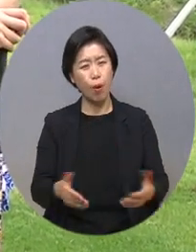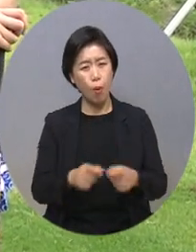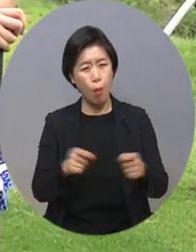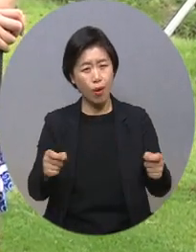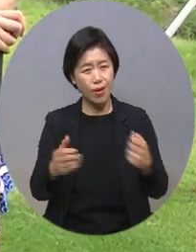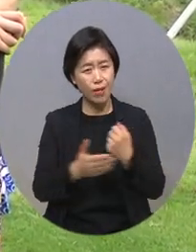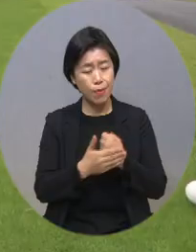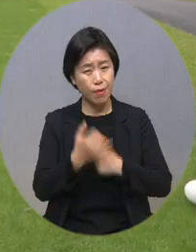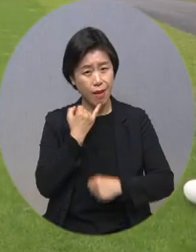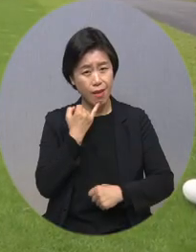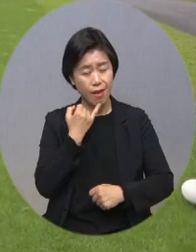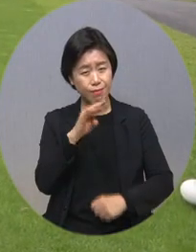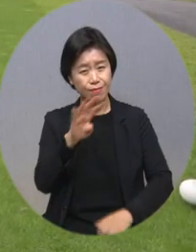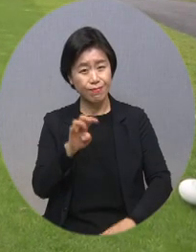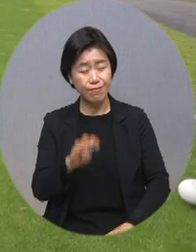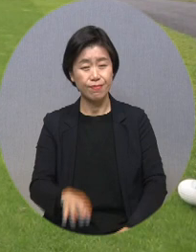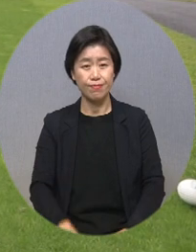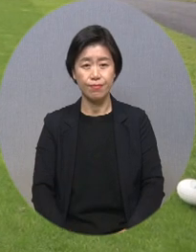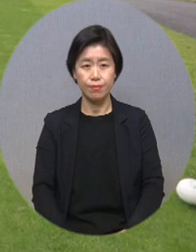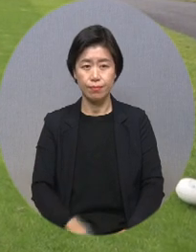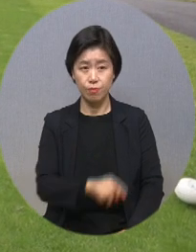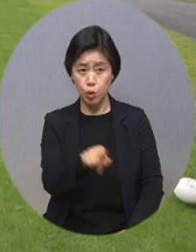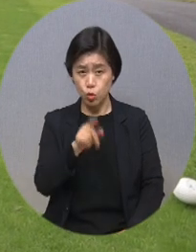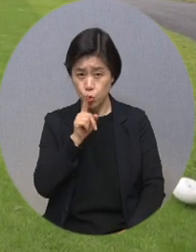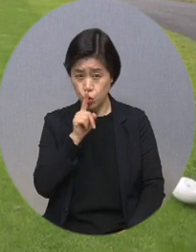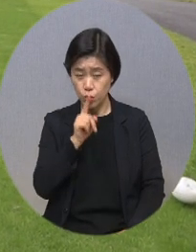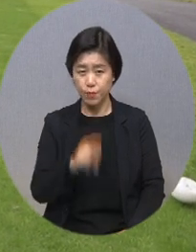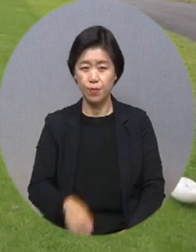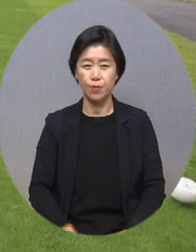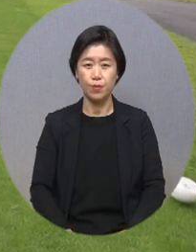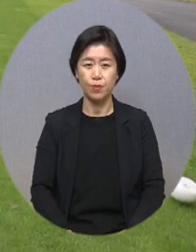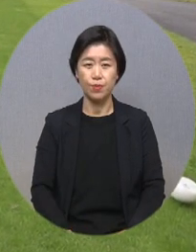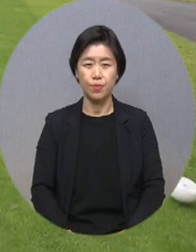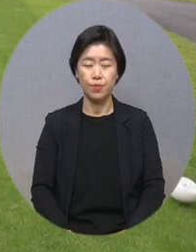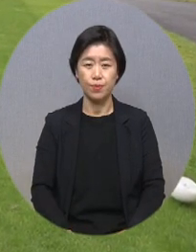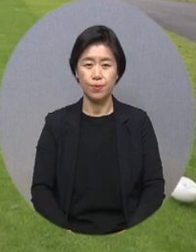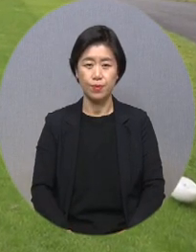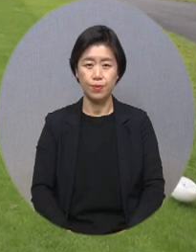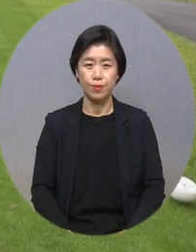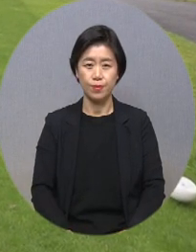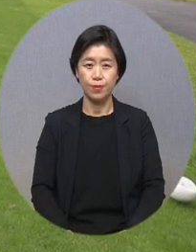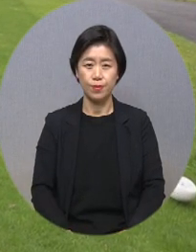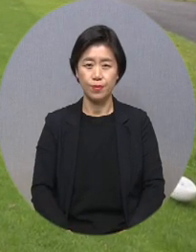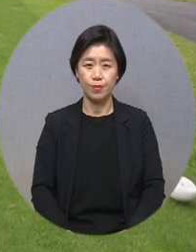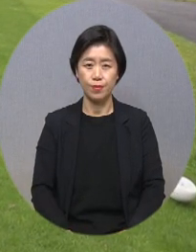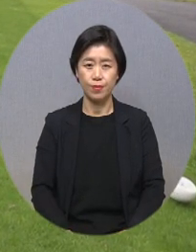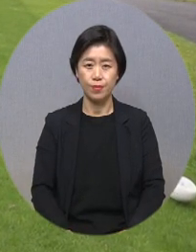베스트 컨디션. 자, 용기 좀 해주시고. 인스타 비주얼 넘버원.